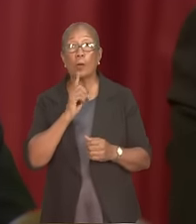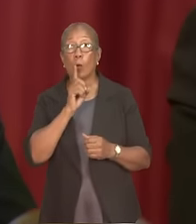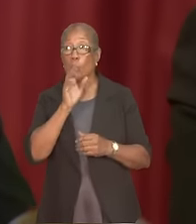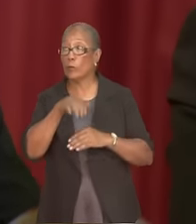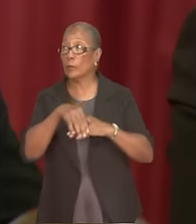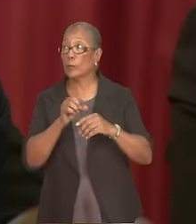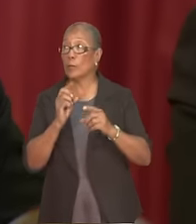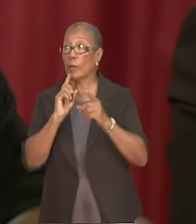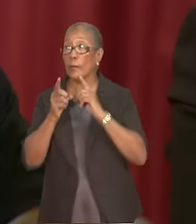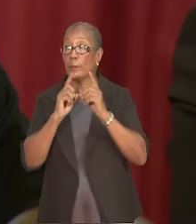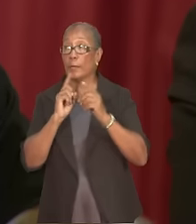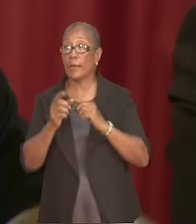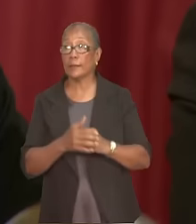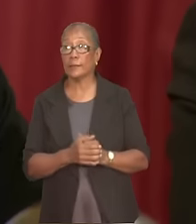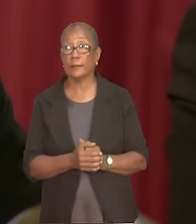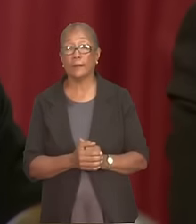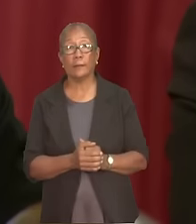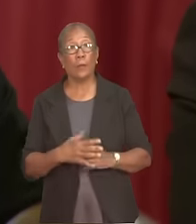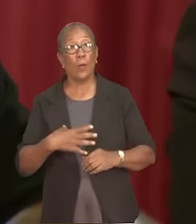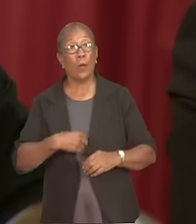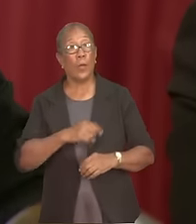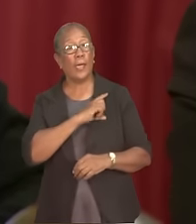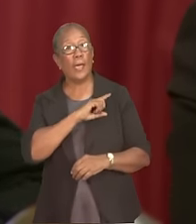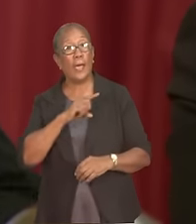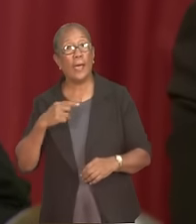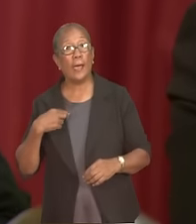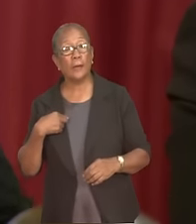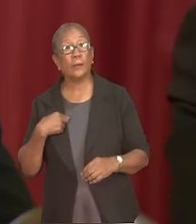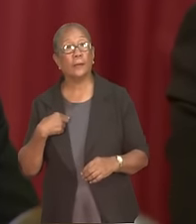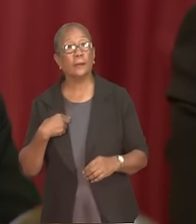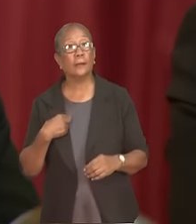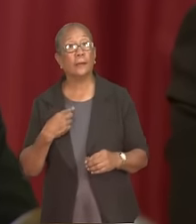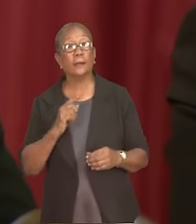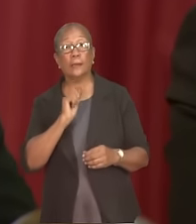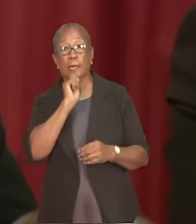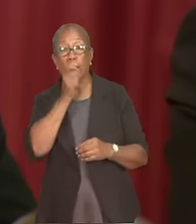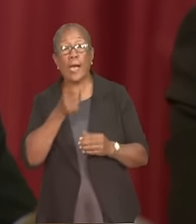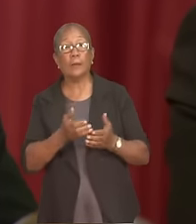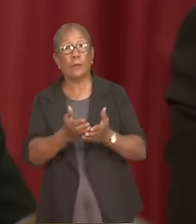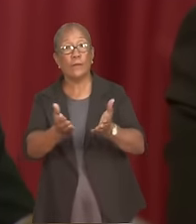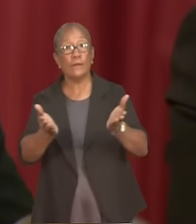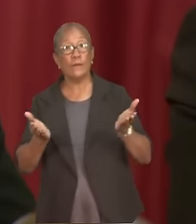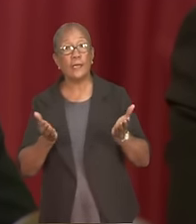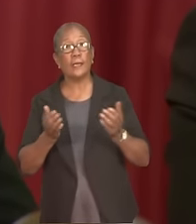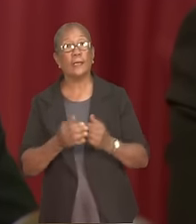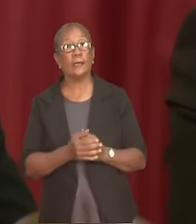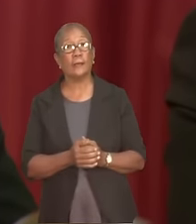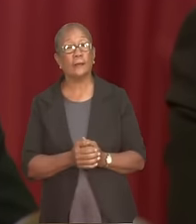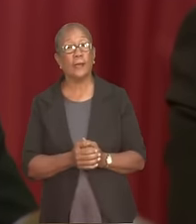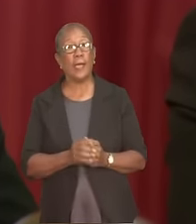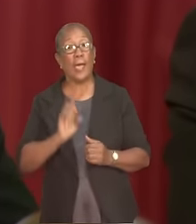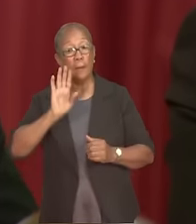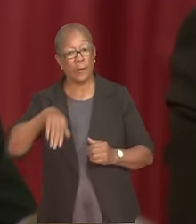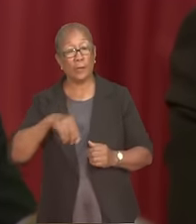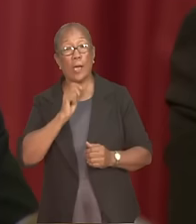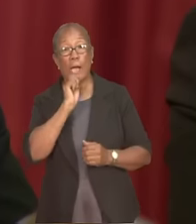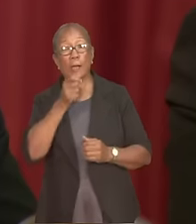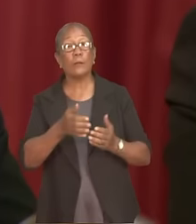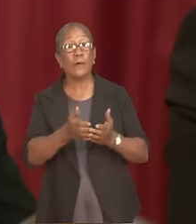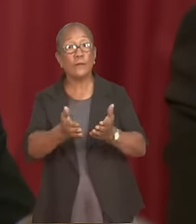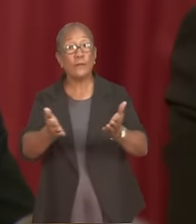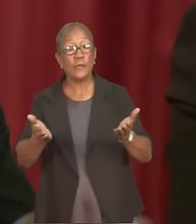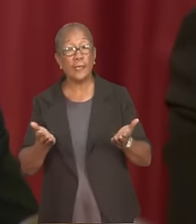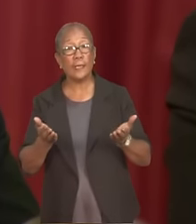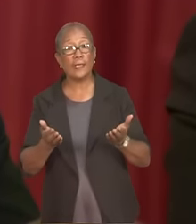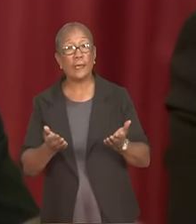praten. We hebben die aanbevelingen gecategoriseerd en van sommige aanbevelingen hebben we gezegd van deze